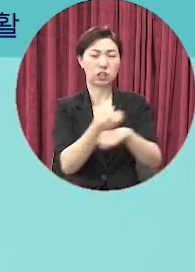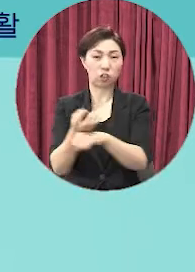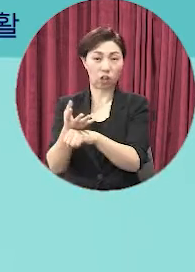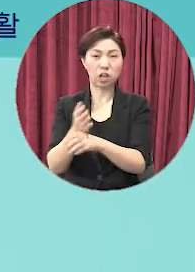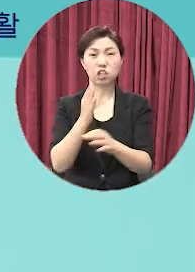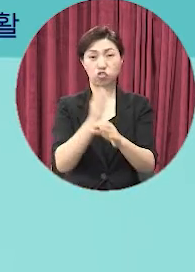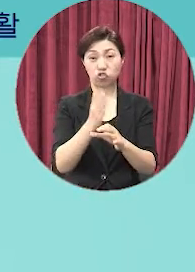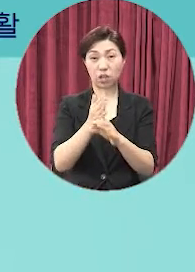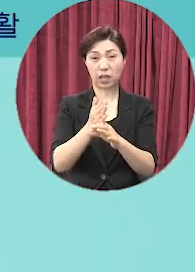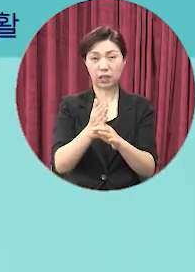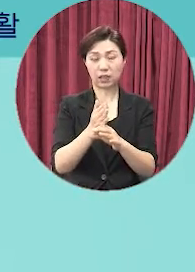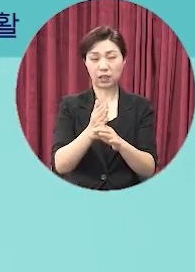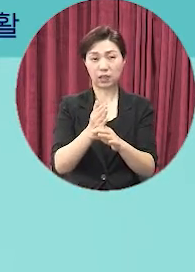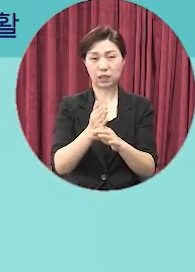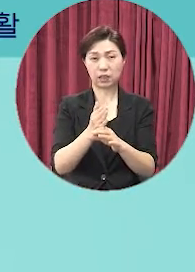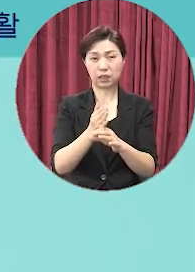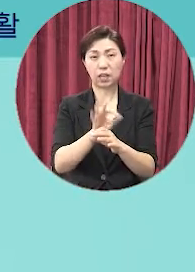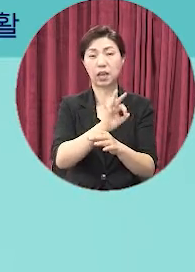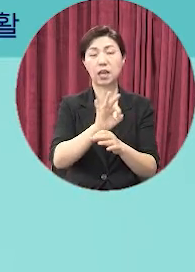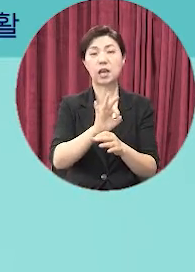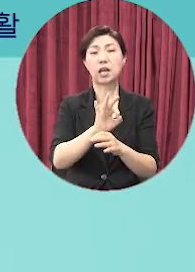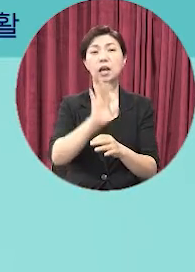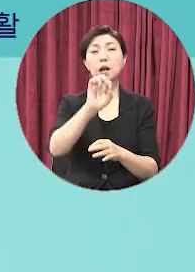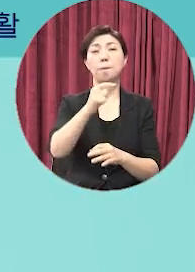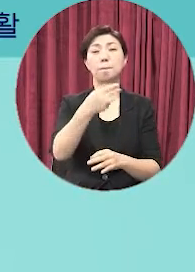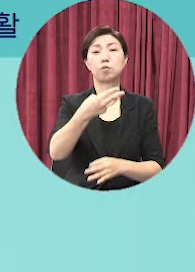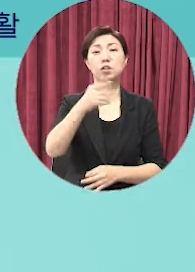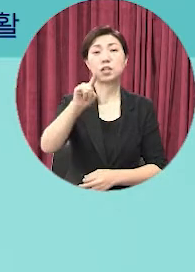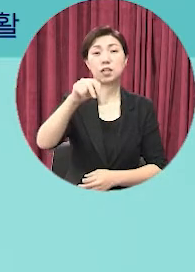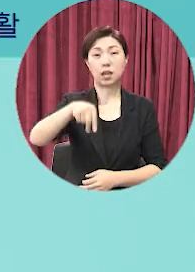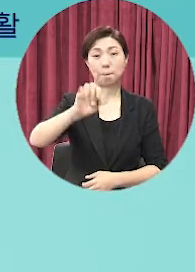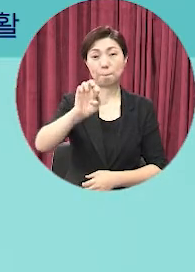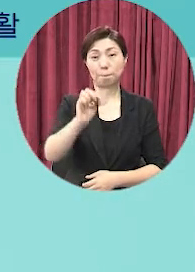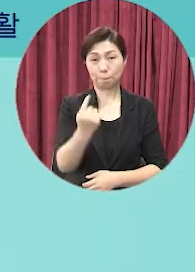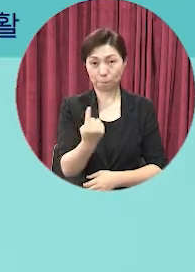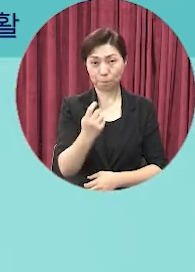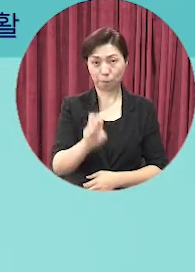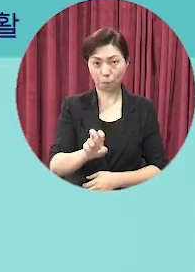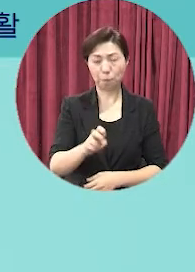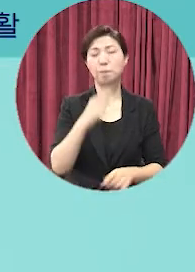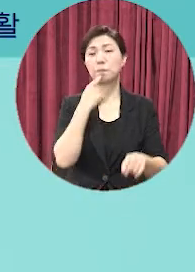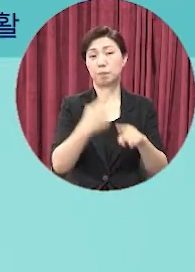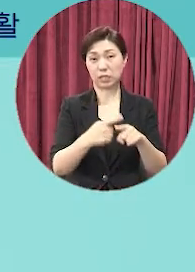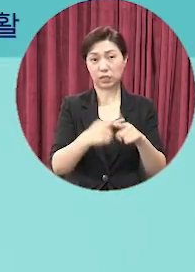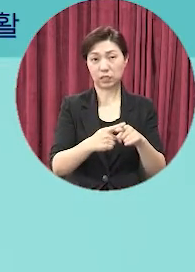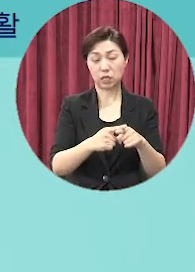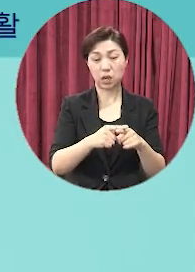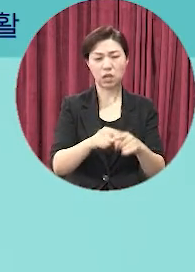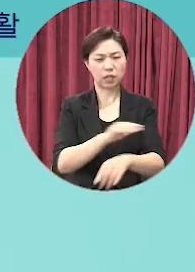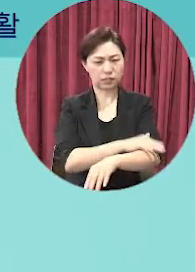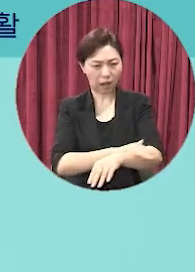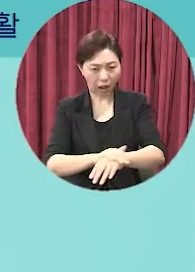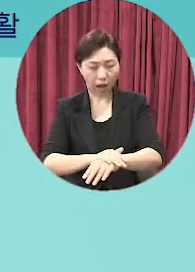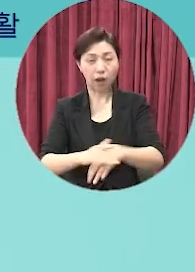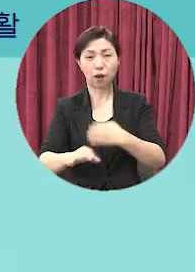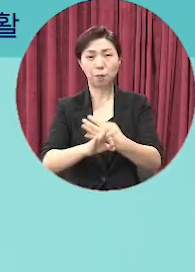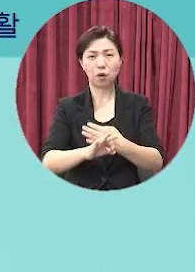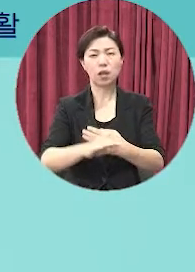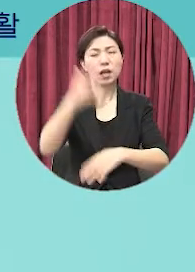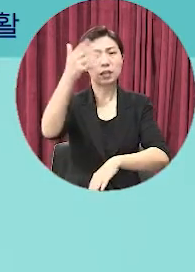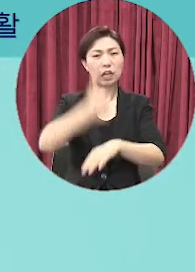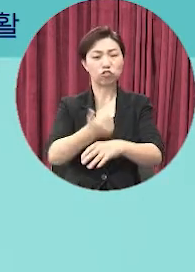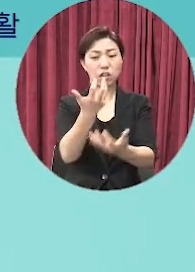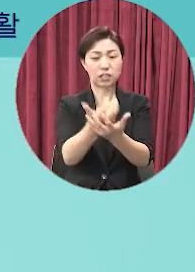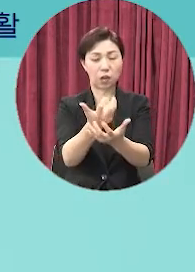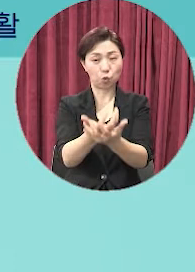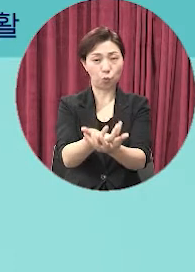저희 이 연구에서 여러 지침들을 실행하는 데 중요한 자원이 될 것이라고 생각하고 있고요. 그리고 실제